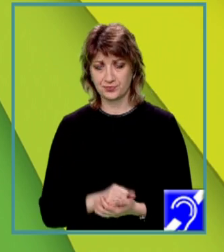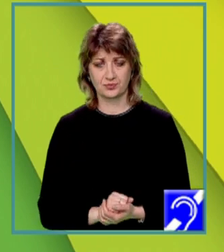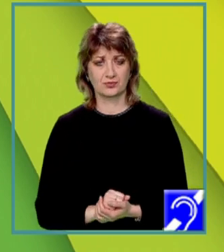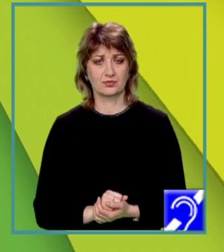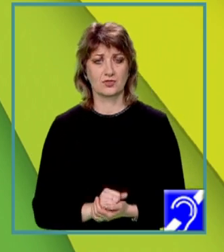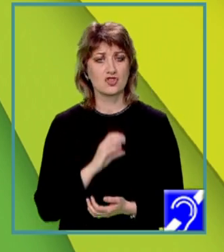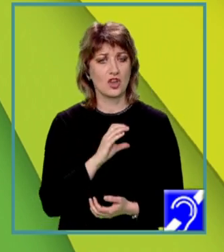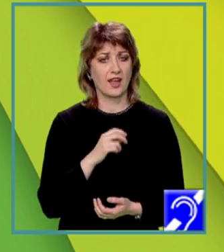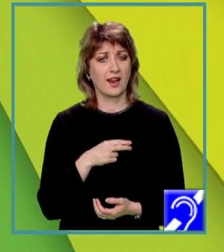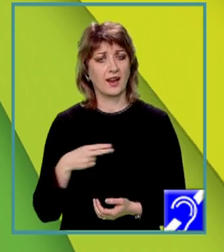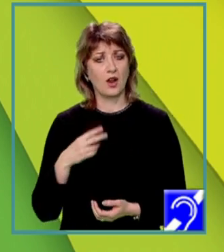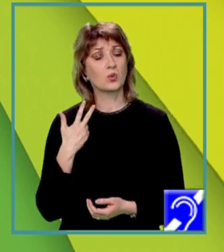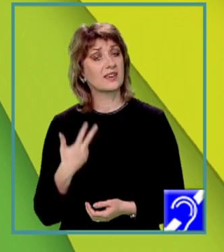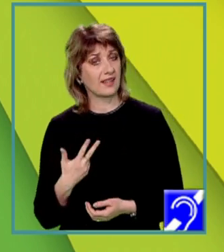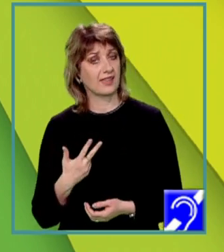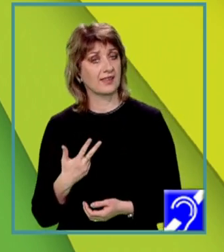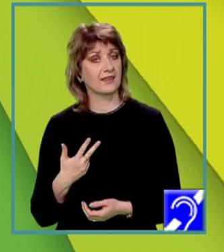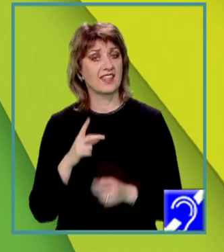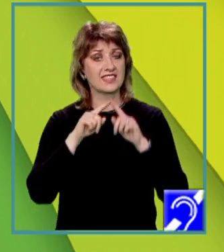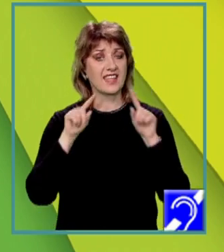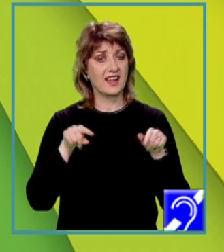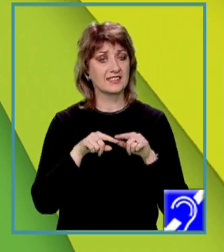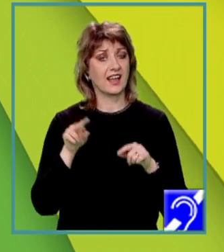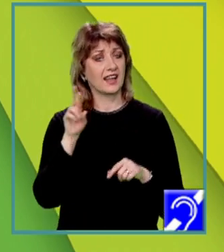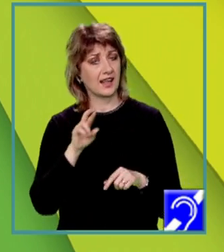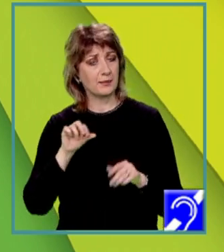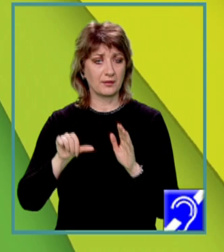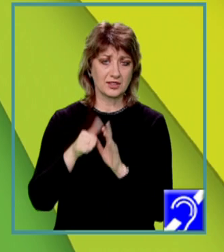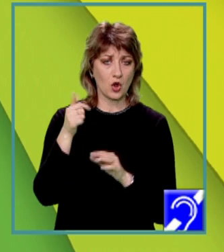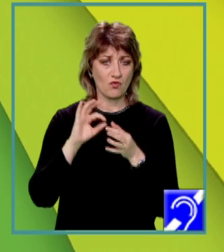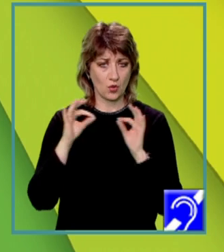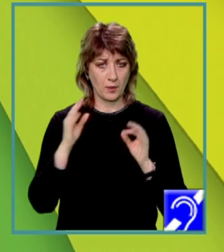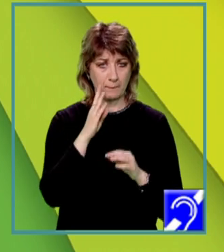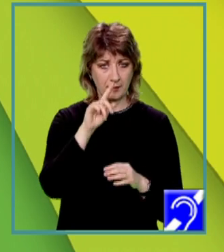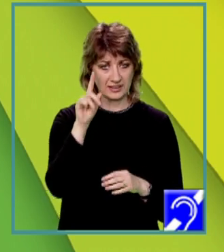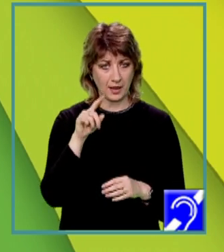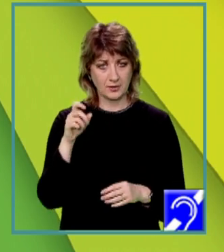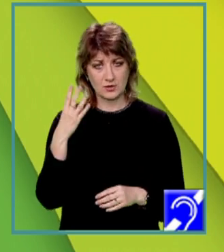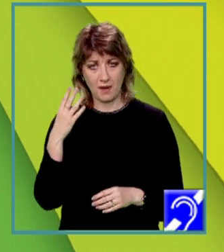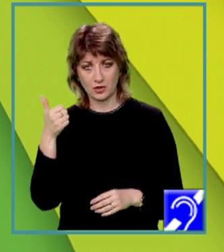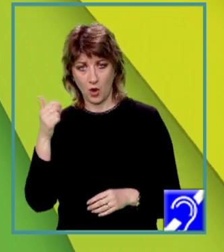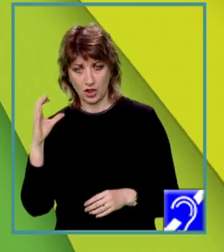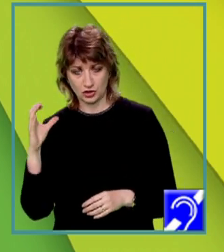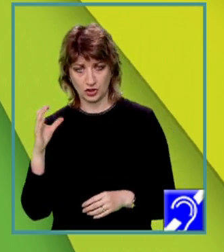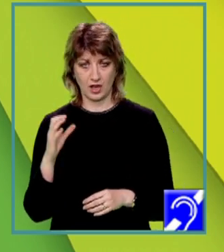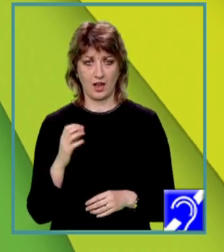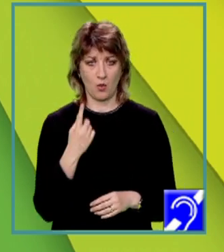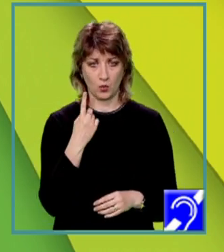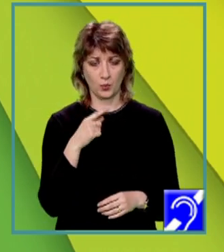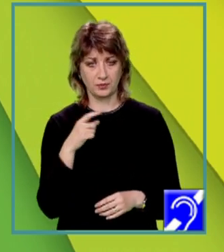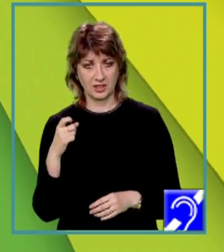Ce este egal cu trei Delta repetăm din nou formula b pătrat minus 4 AC Adică 1 minus